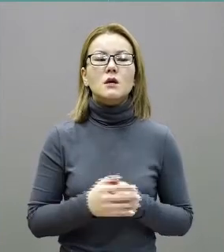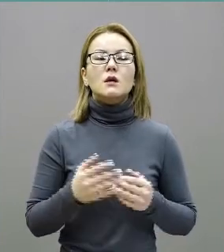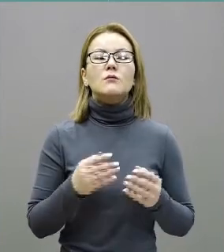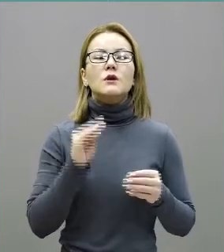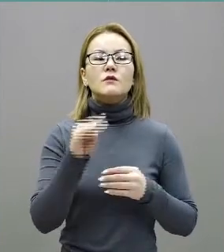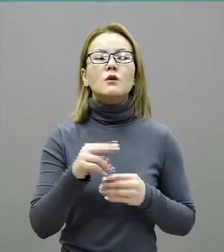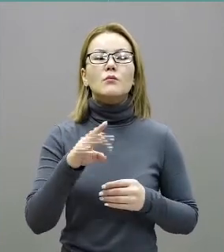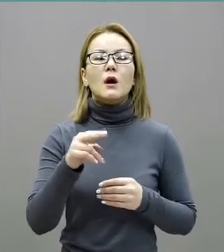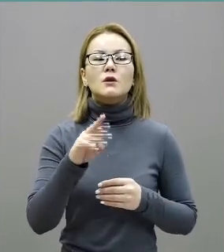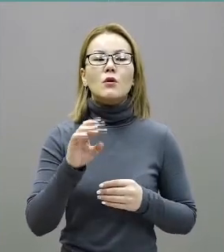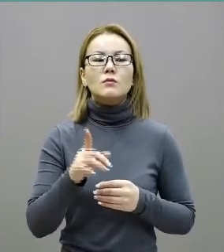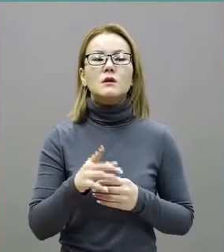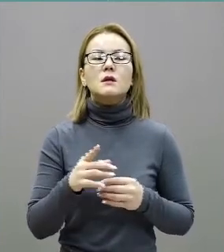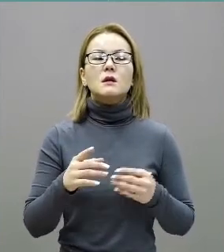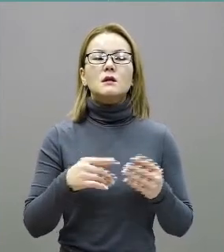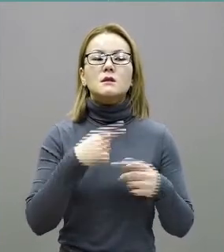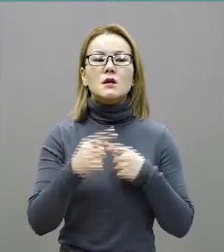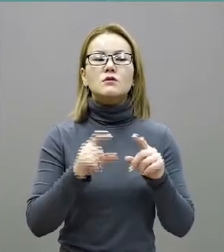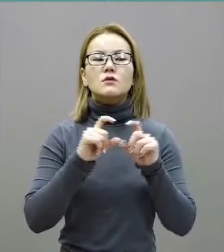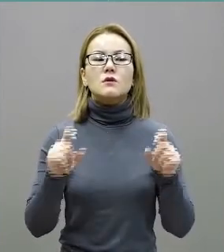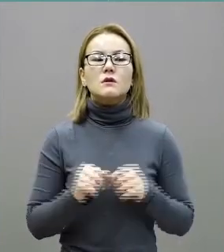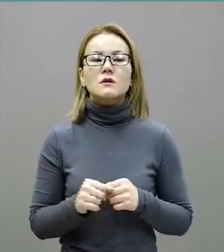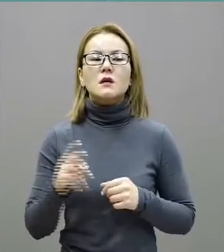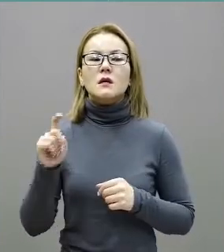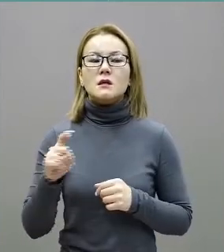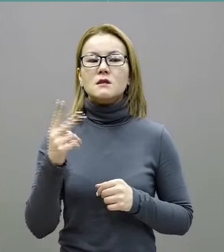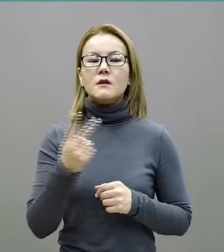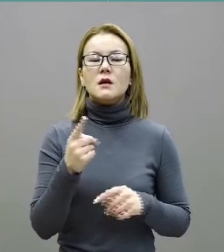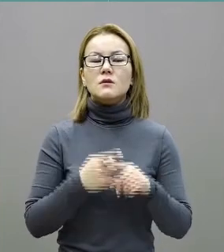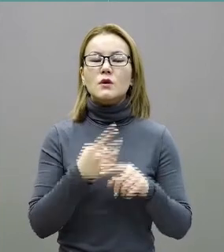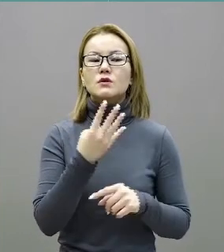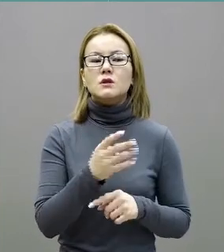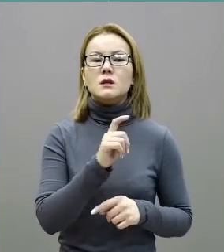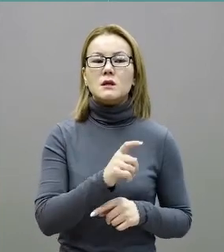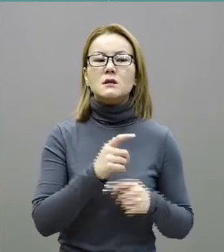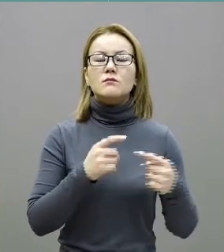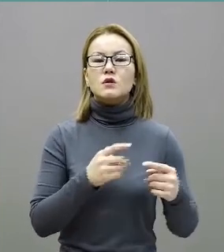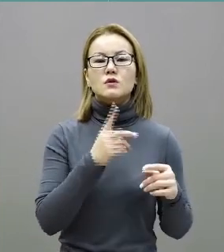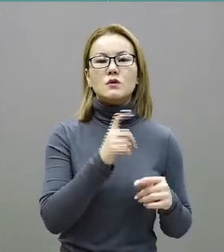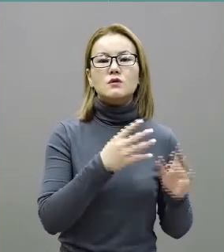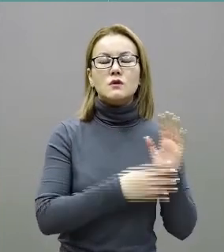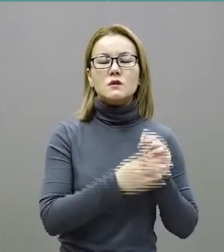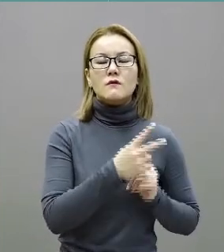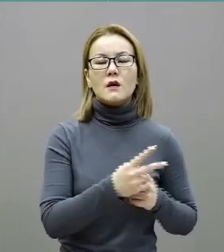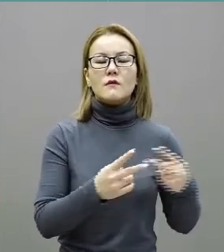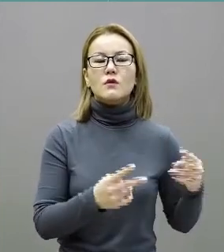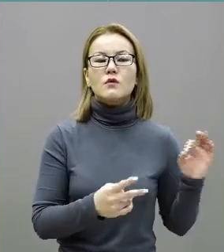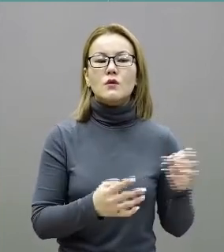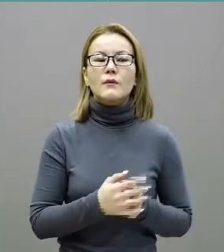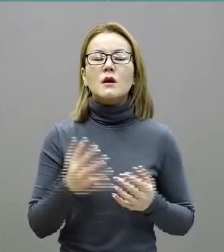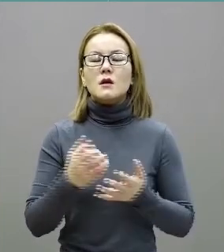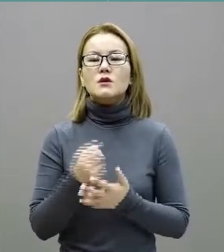подобие получим следующее приведенное квадратного уравнения x квадрате плюс 4x минус 192 равно нулю